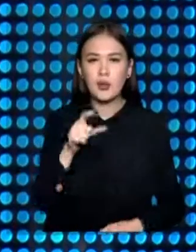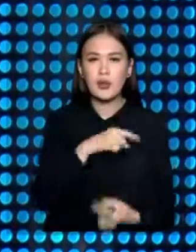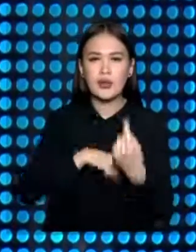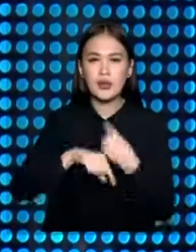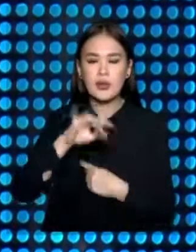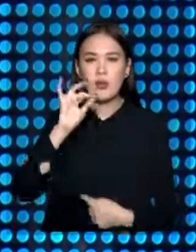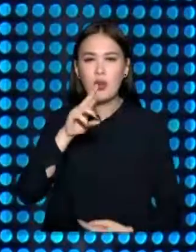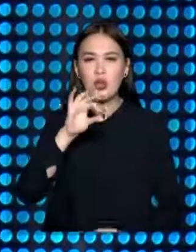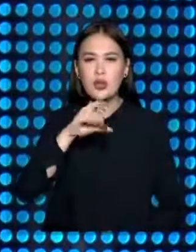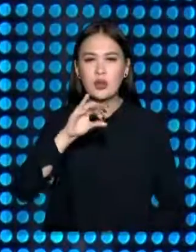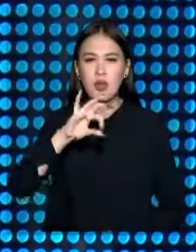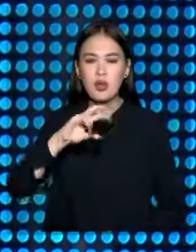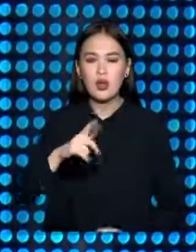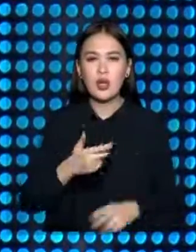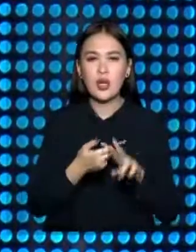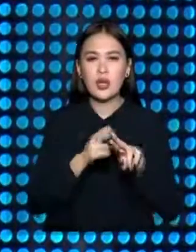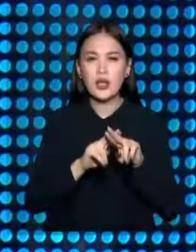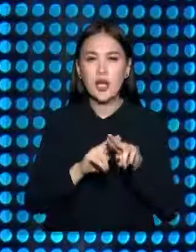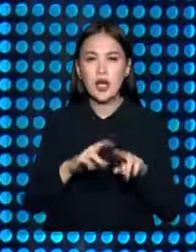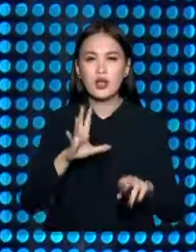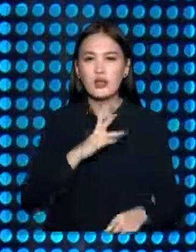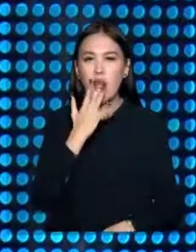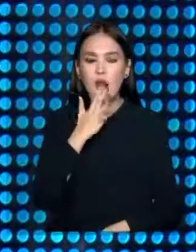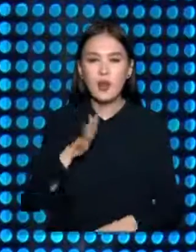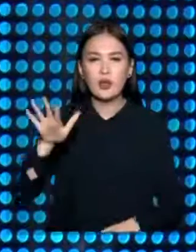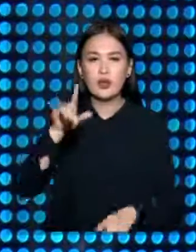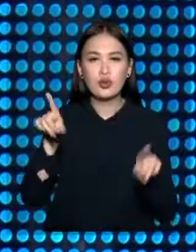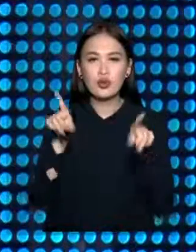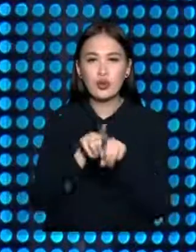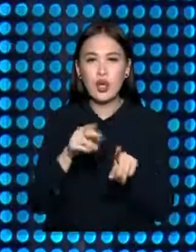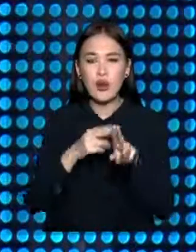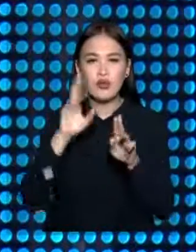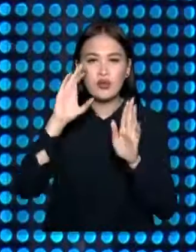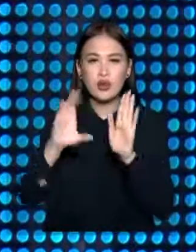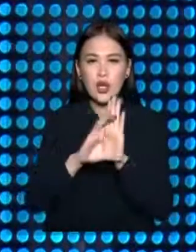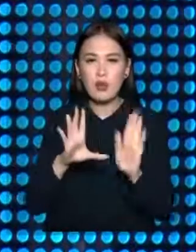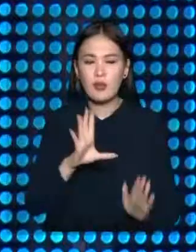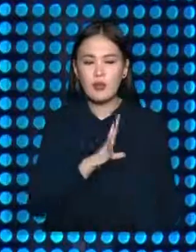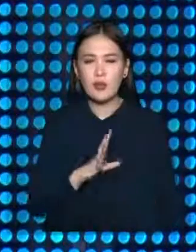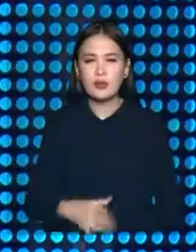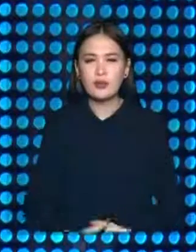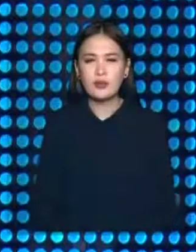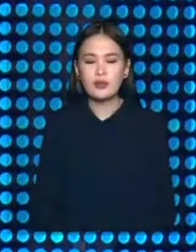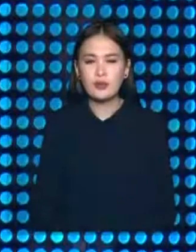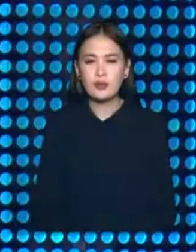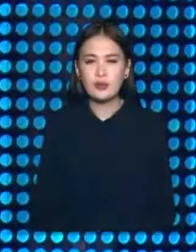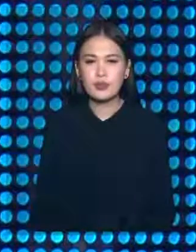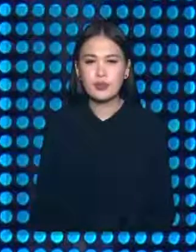и политологи, в том числе и зарубежные. Мнение профессионала выслушала Ирина Панфилова.